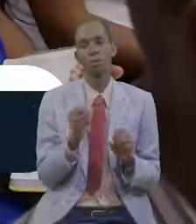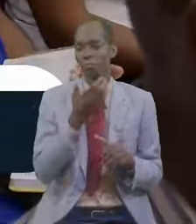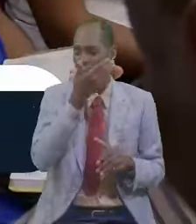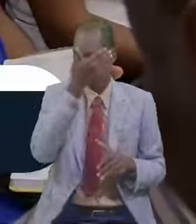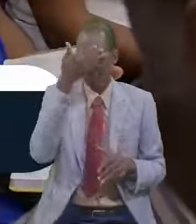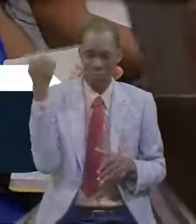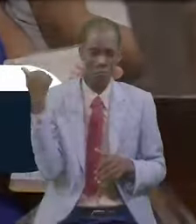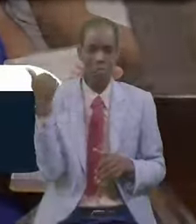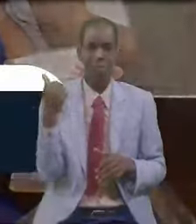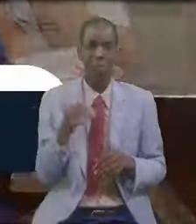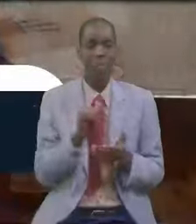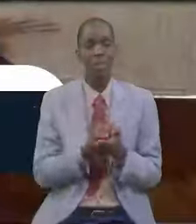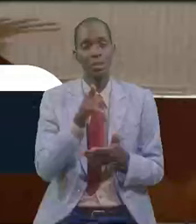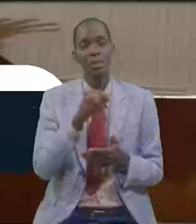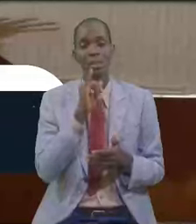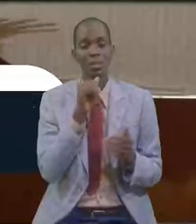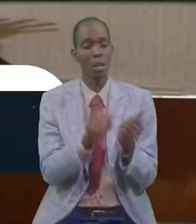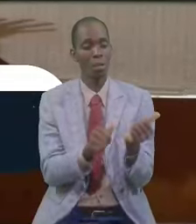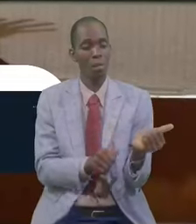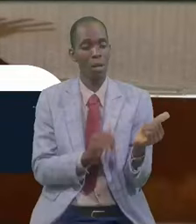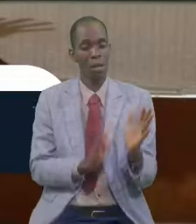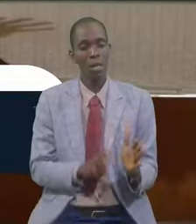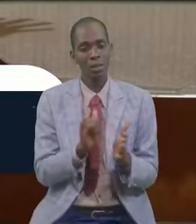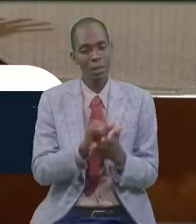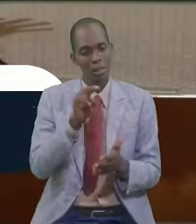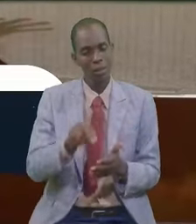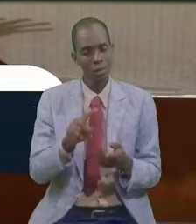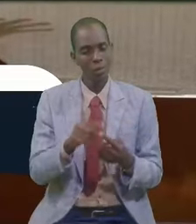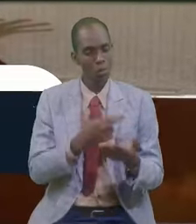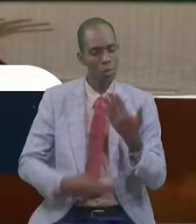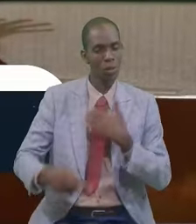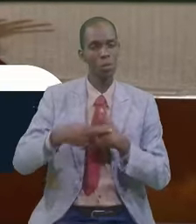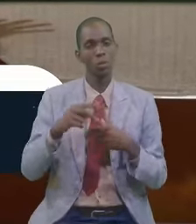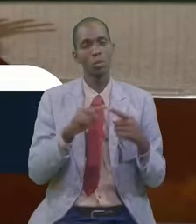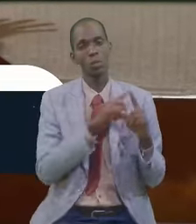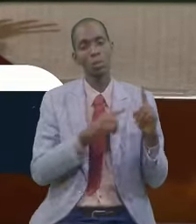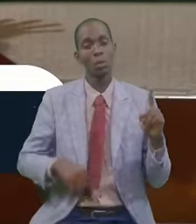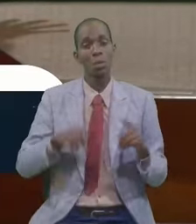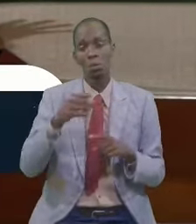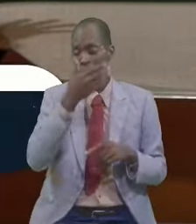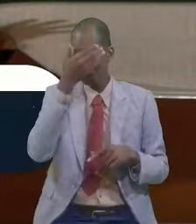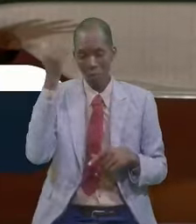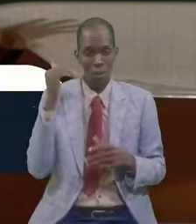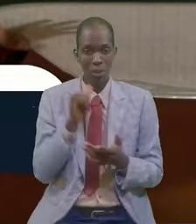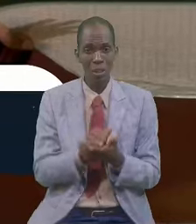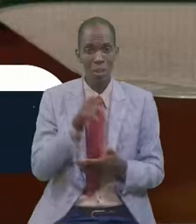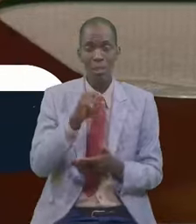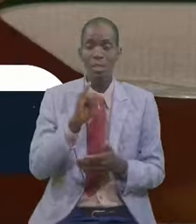Il oublie qu'il est rétrogradé et il est un pécheur qui a besoin du salut, un rétrograde qui doit être